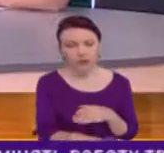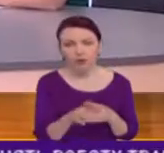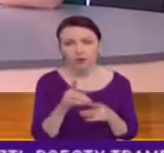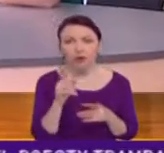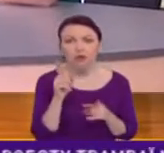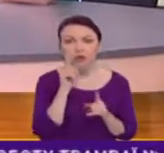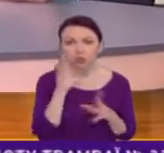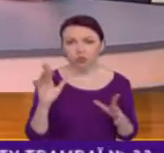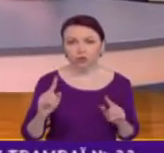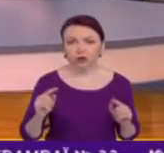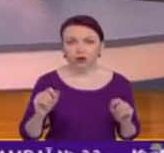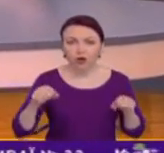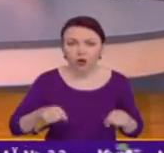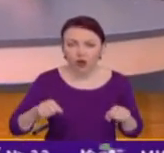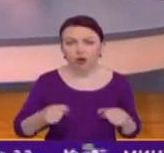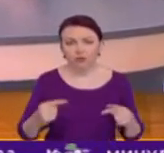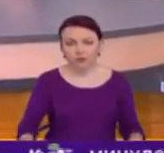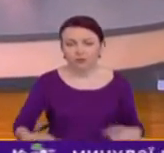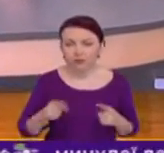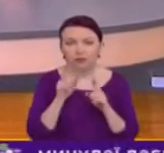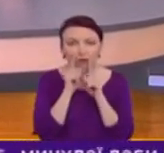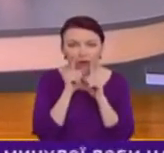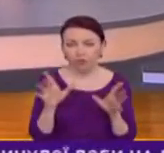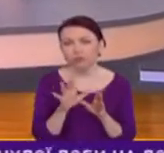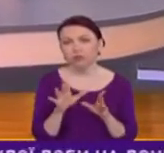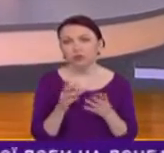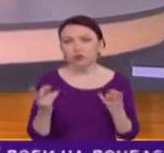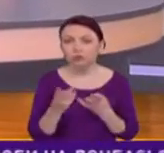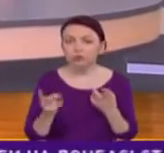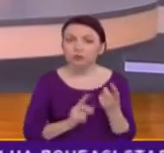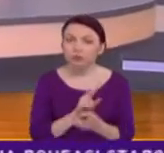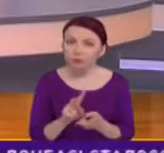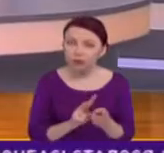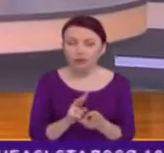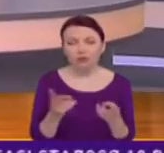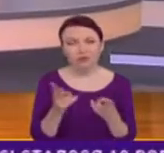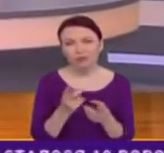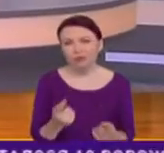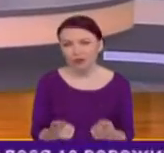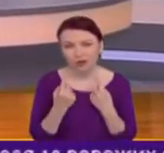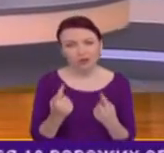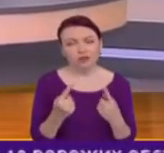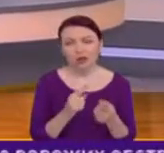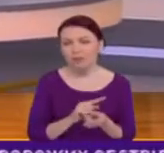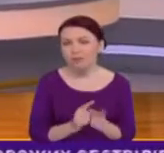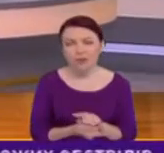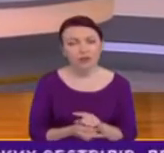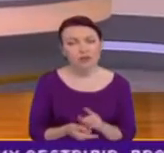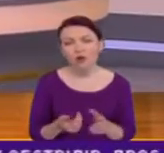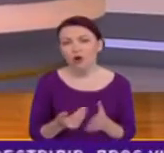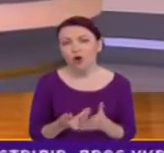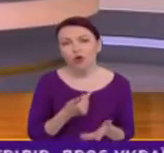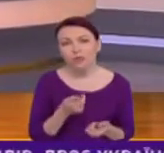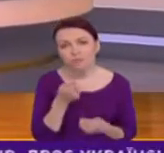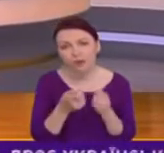незручність повністю всім. І те, що потрібно міняти кардинально. Там, від самого там, мінімального,